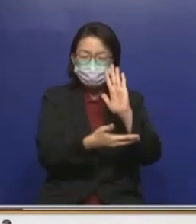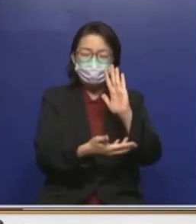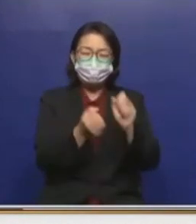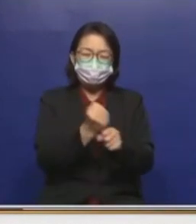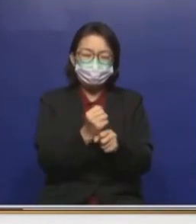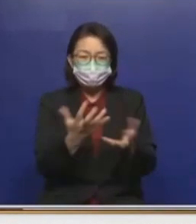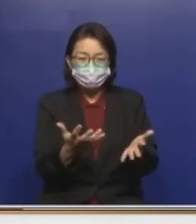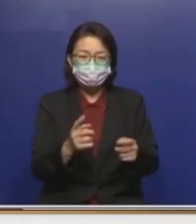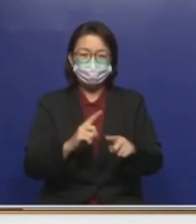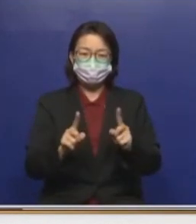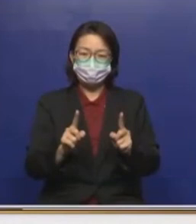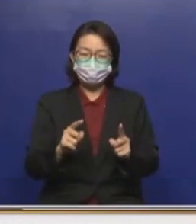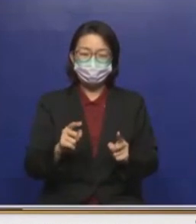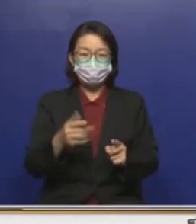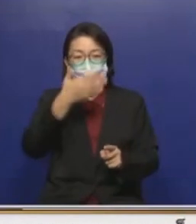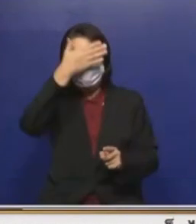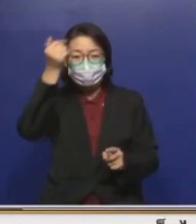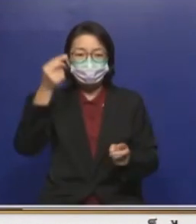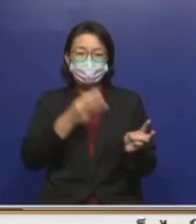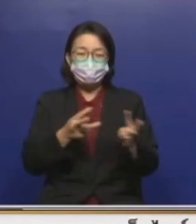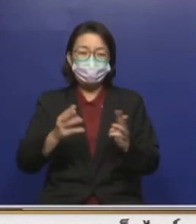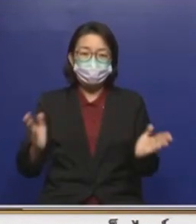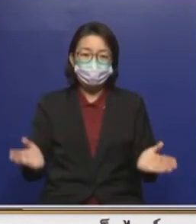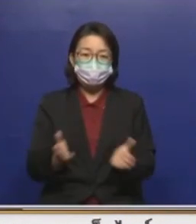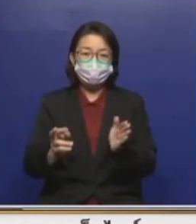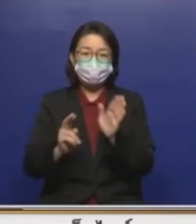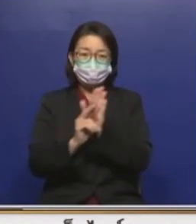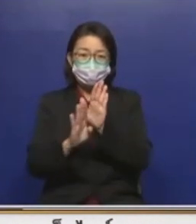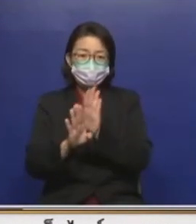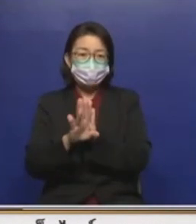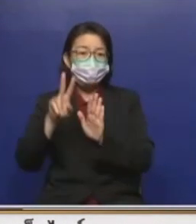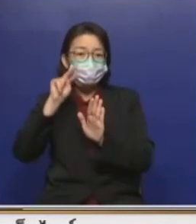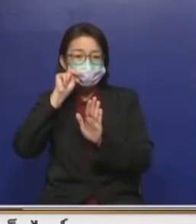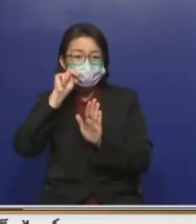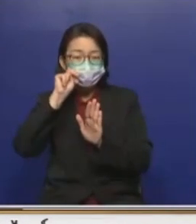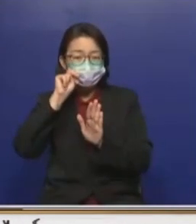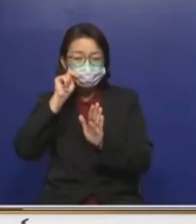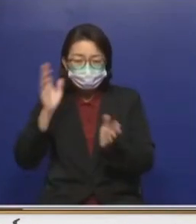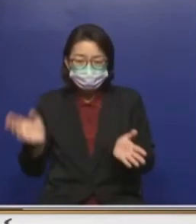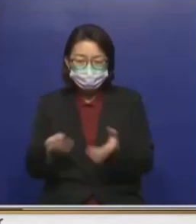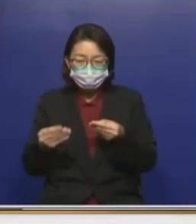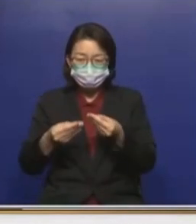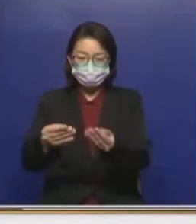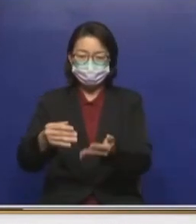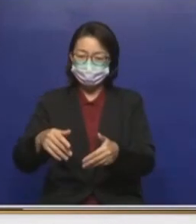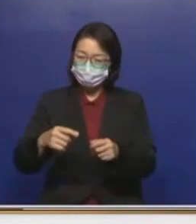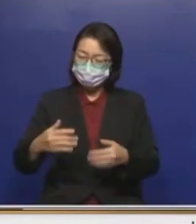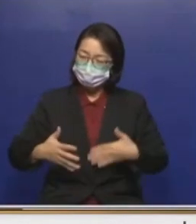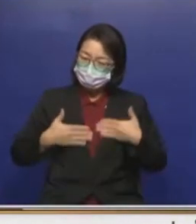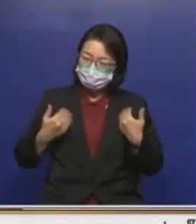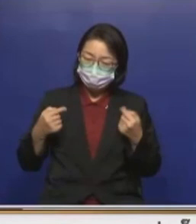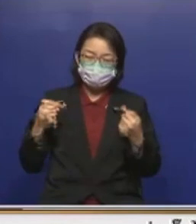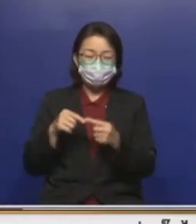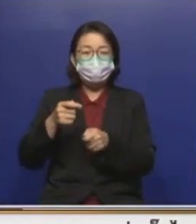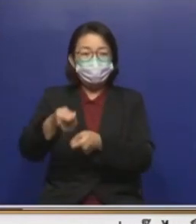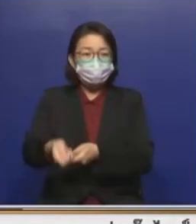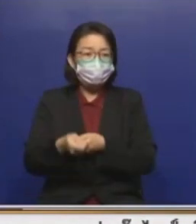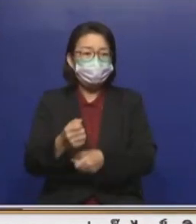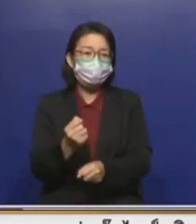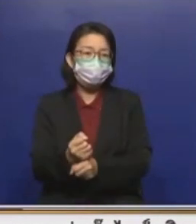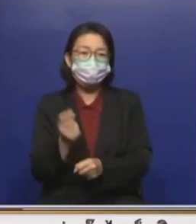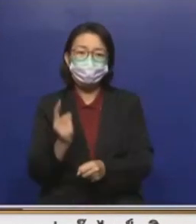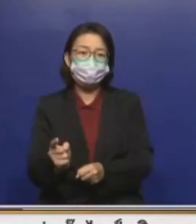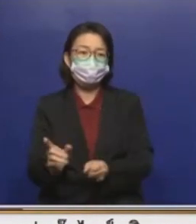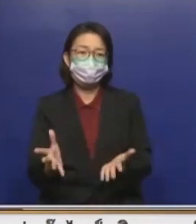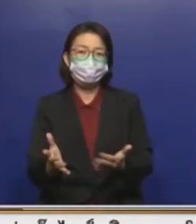ส่งเสริมให้มีระบบการจัดน้ำเพื่อสร้างประโยชน์สูงสุดให้กับเกษตรกรค่ะจะเห็นได้ว่าประเทศมี